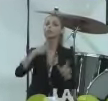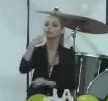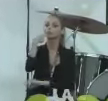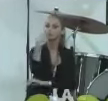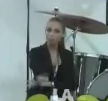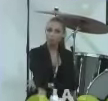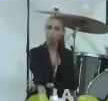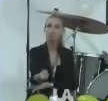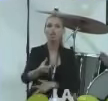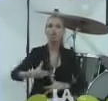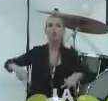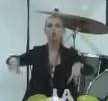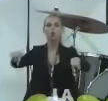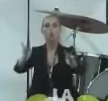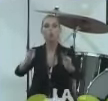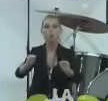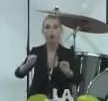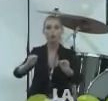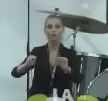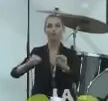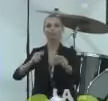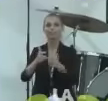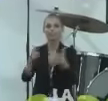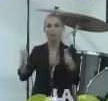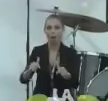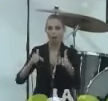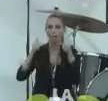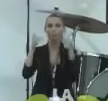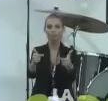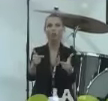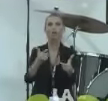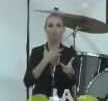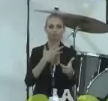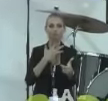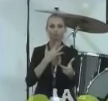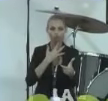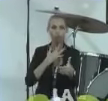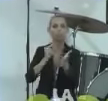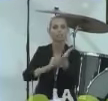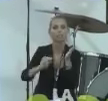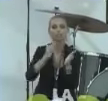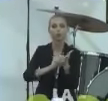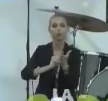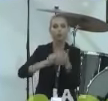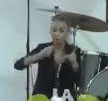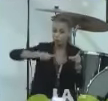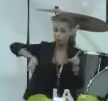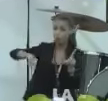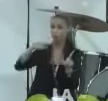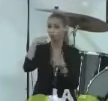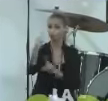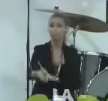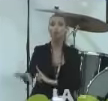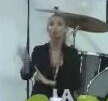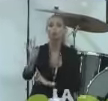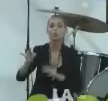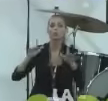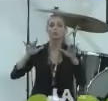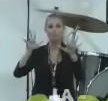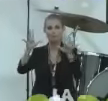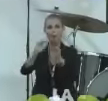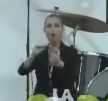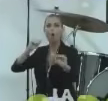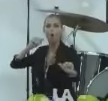o maggiori oneri. Questo dice. E quello che poi noi diciamo da questi 50 miliardi, ma andare anche oltre